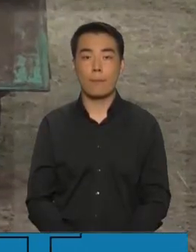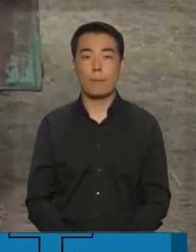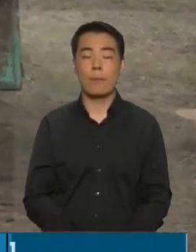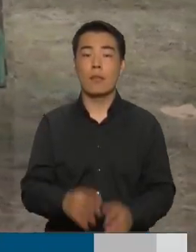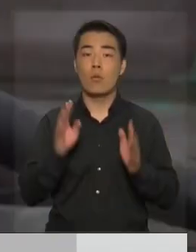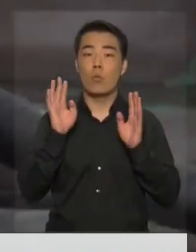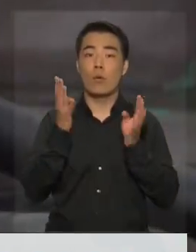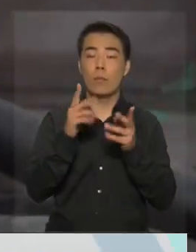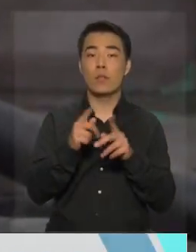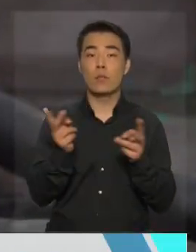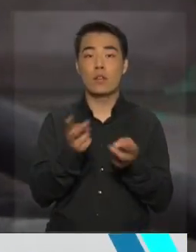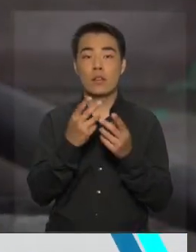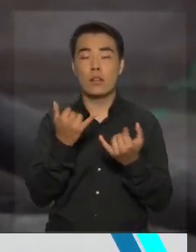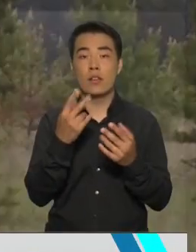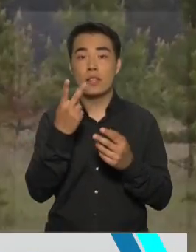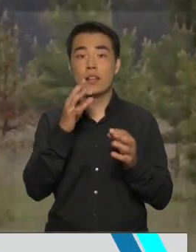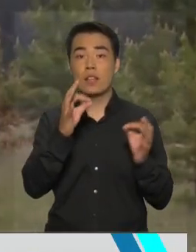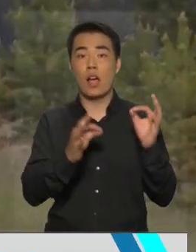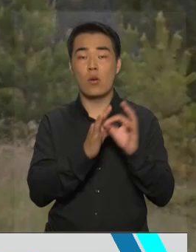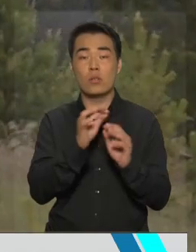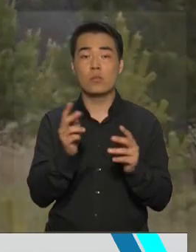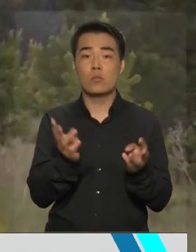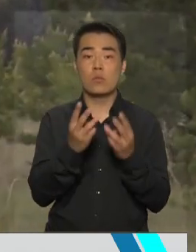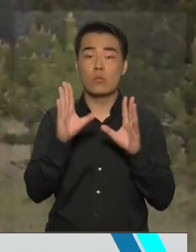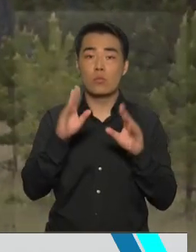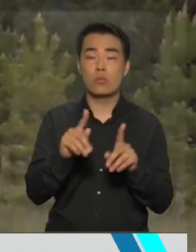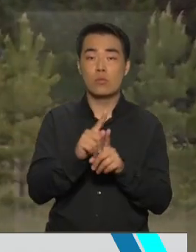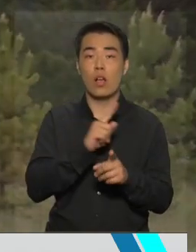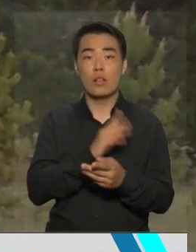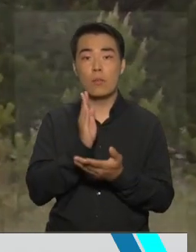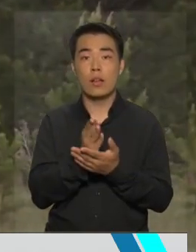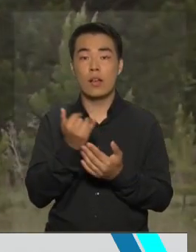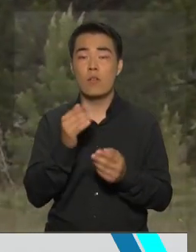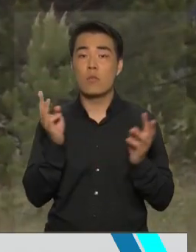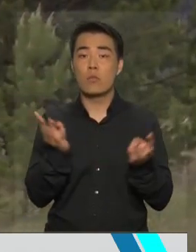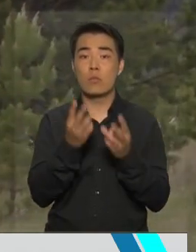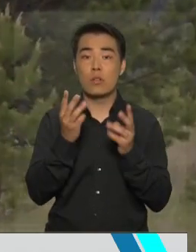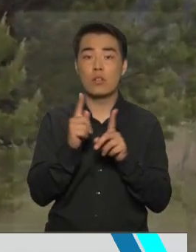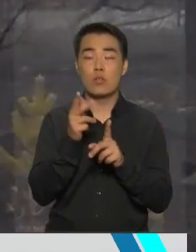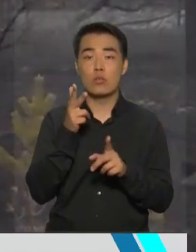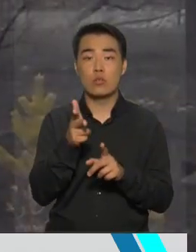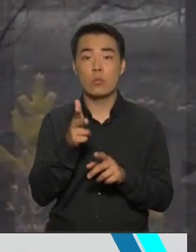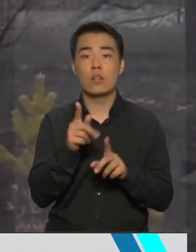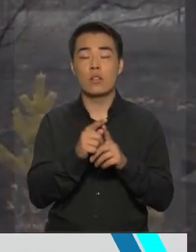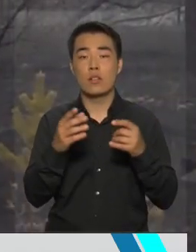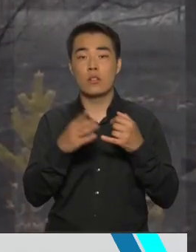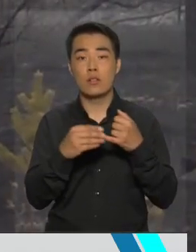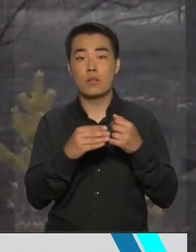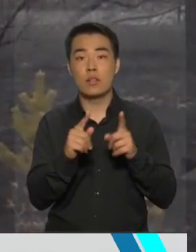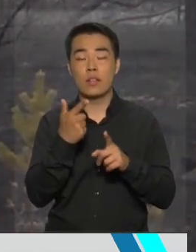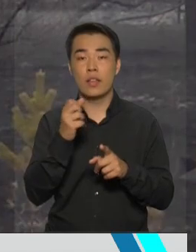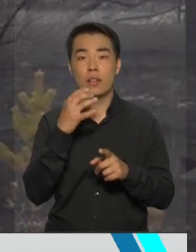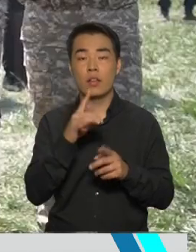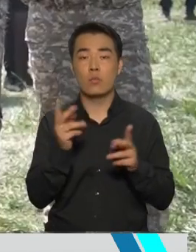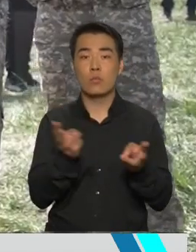Орман өртімен төтеншіліктер 2 тәулік бойы алысып жатыр. Соңғы мәліметтерге сүйенсе, қызыл жалыннан 3000-ға жуық жасыл желек зардап шеккен. Тілсіз